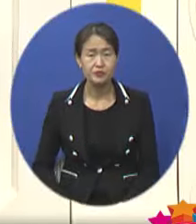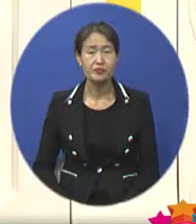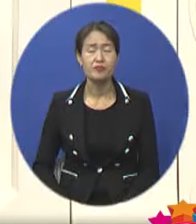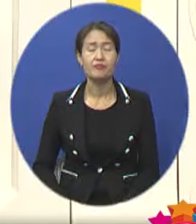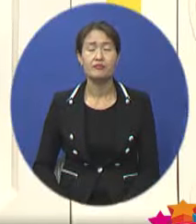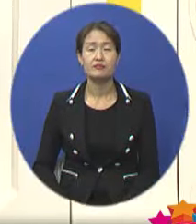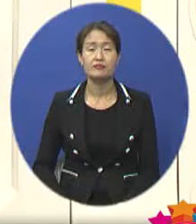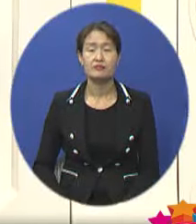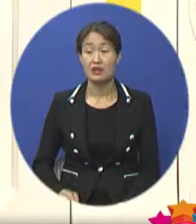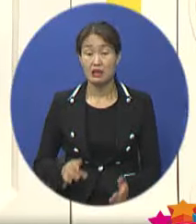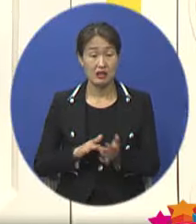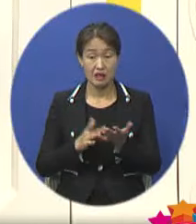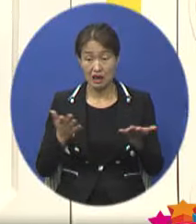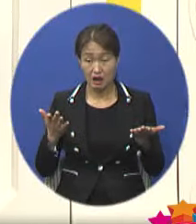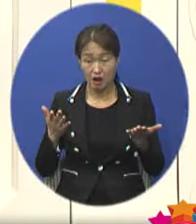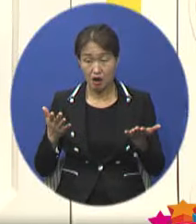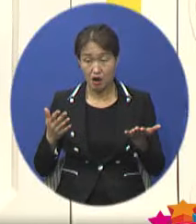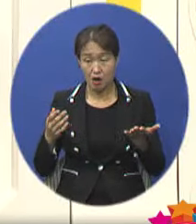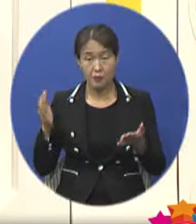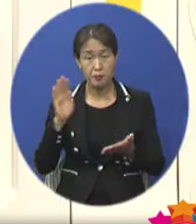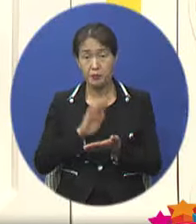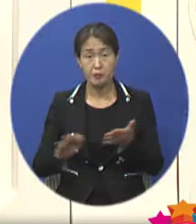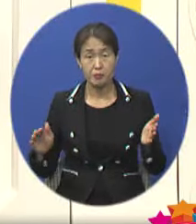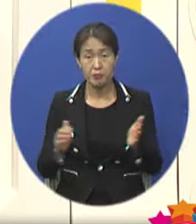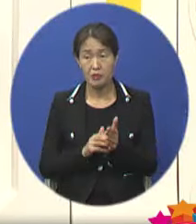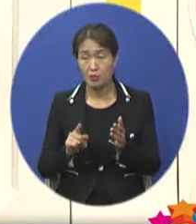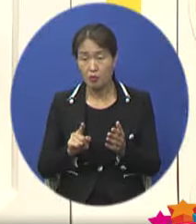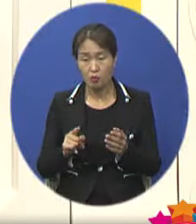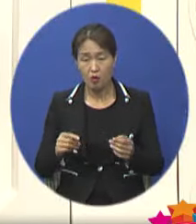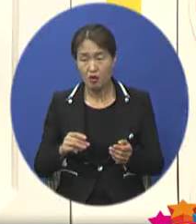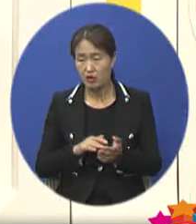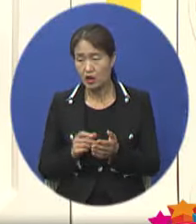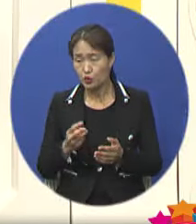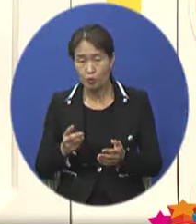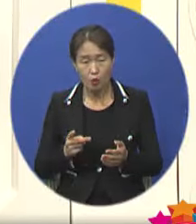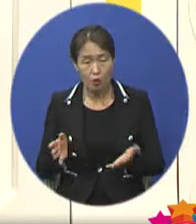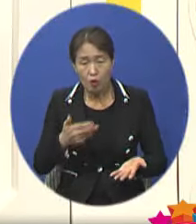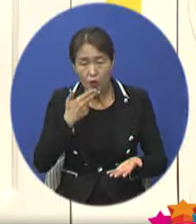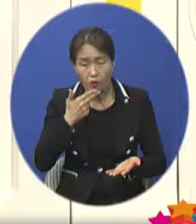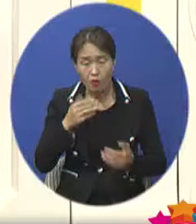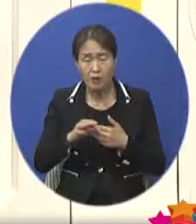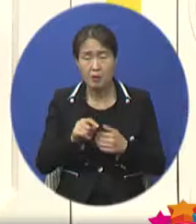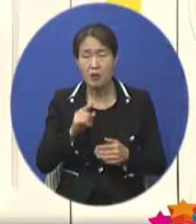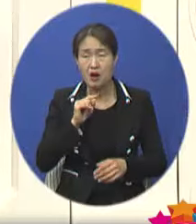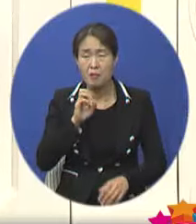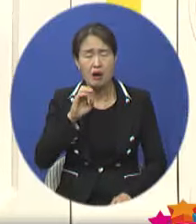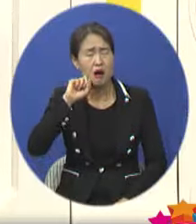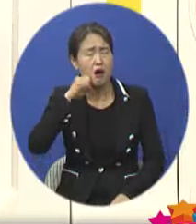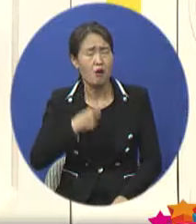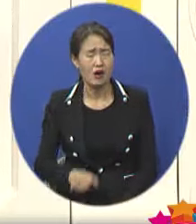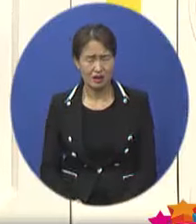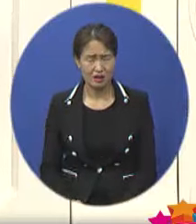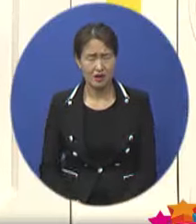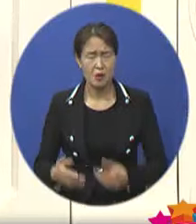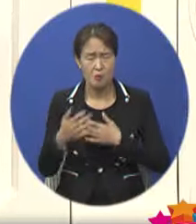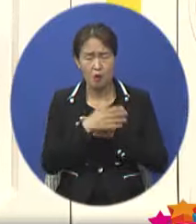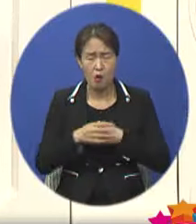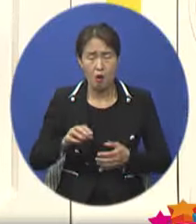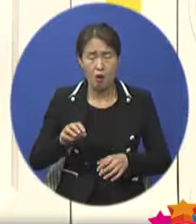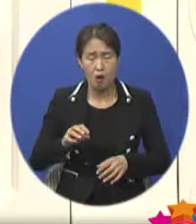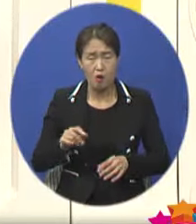예. 약 기운이 떨어지면 도저히 말도 잘못하고 네. 뭐 다 굳어요 몸이. 몸이. 네. 예. 예. 그래도